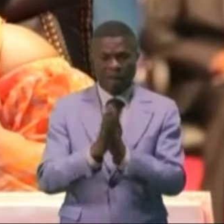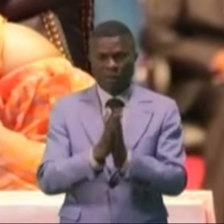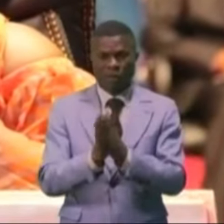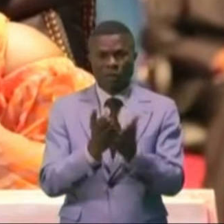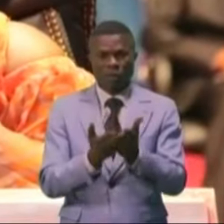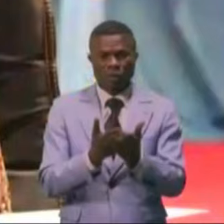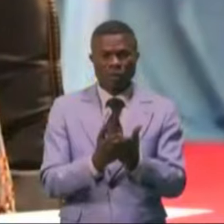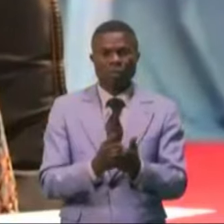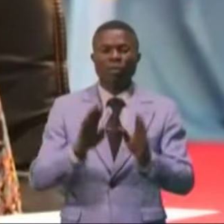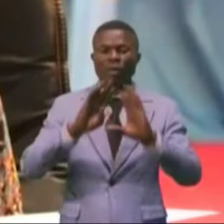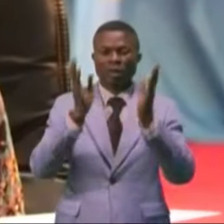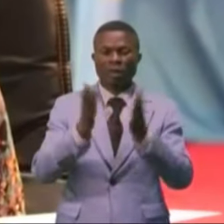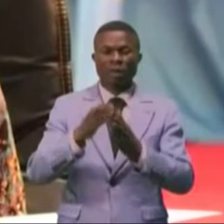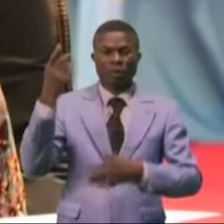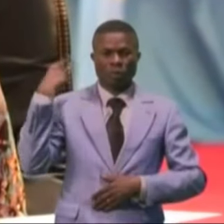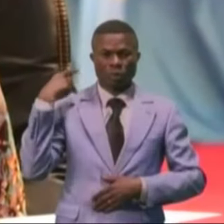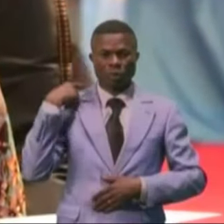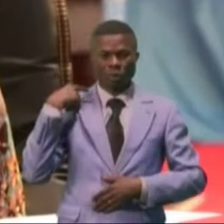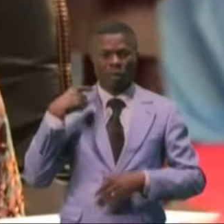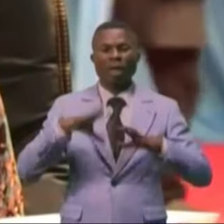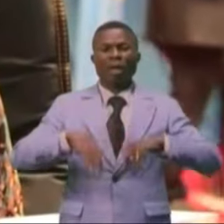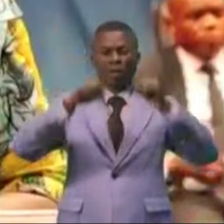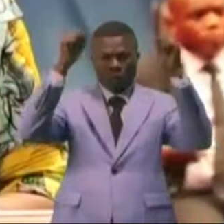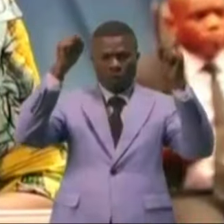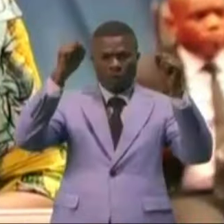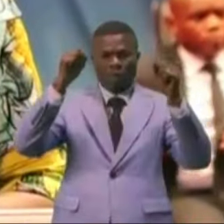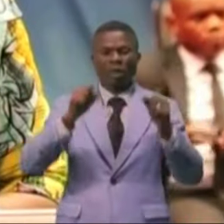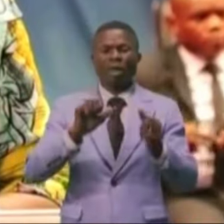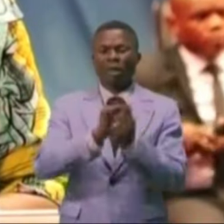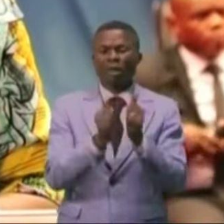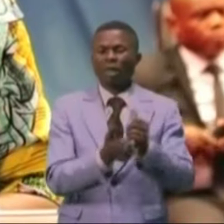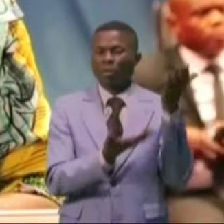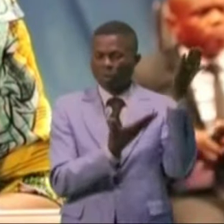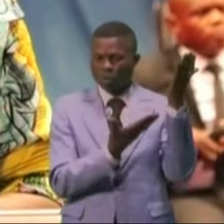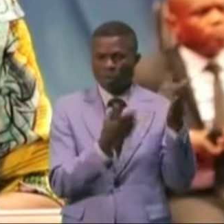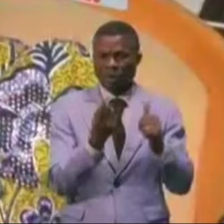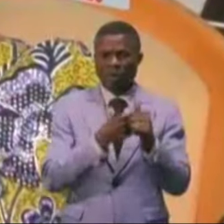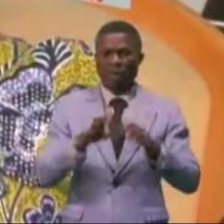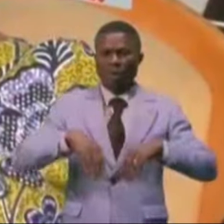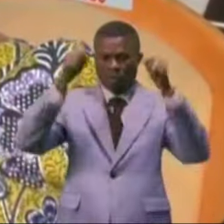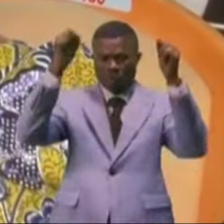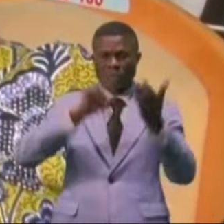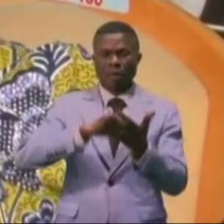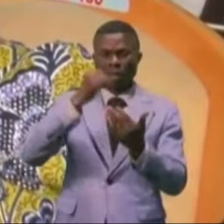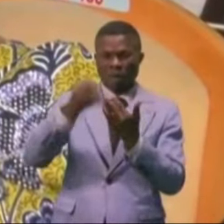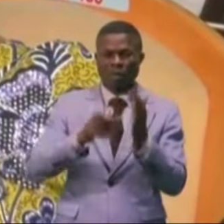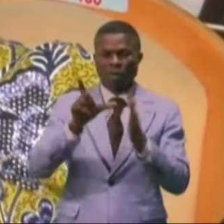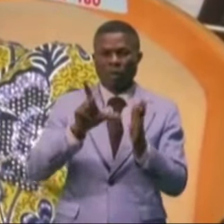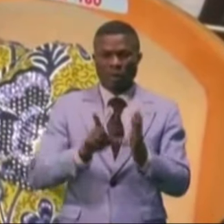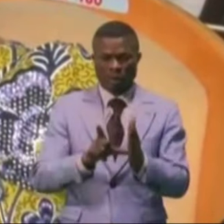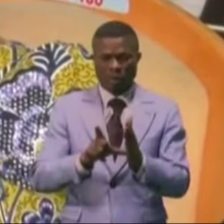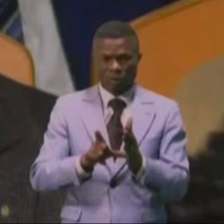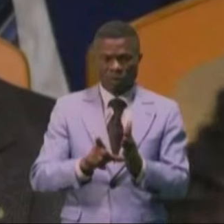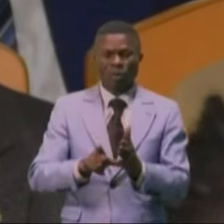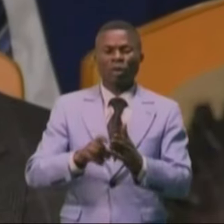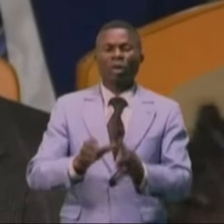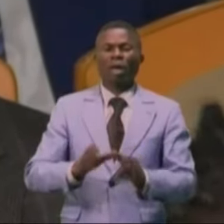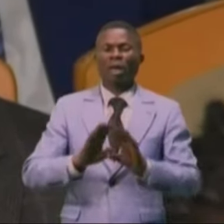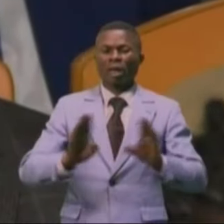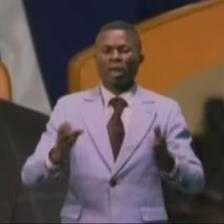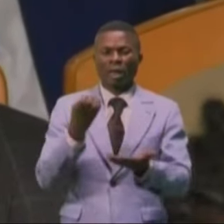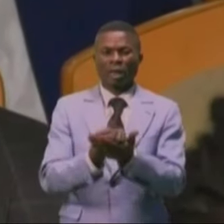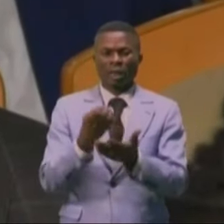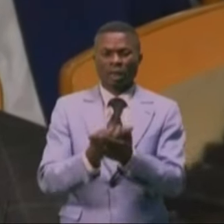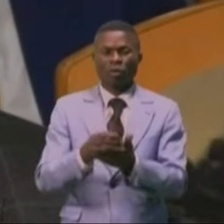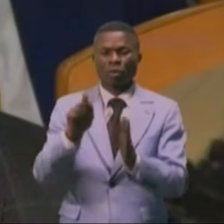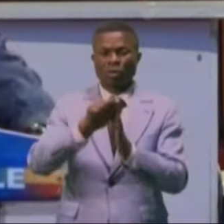la plénière a reçu et adopté des points importants tels que l'adoption d'un projet de loi d'habilitation dont l'économie du texte